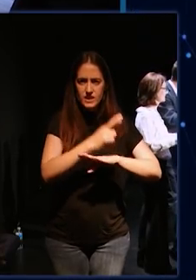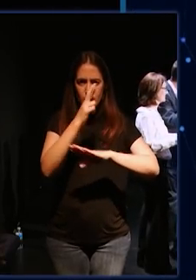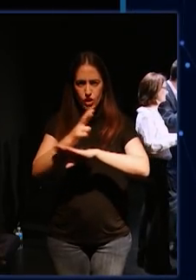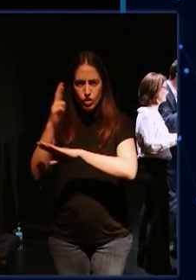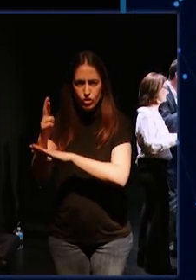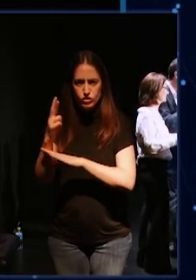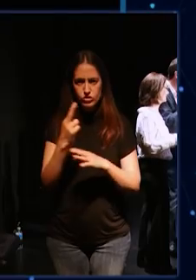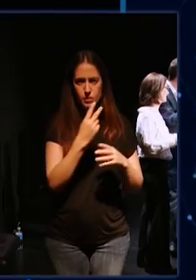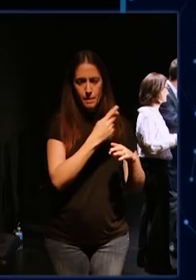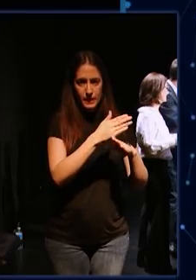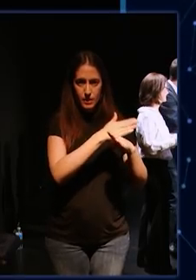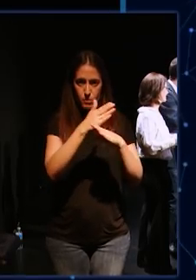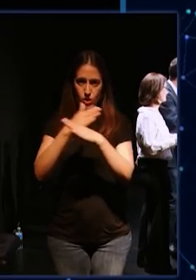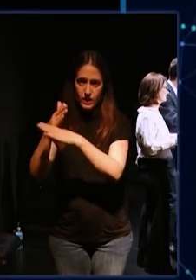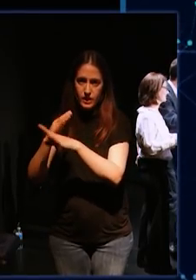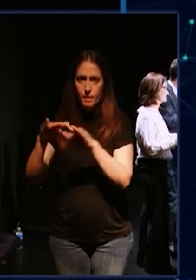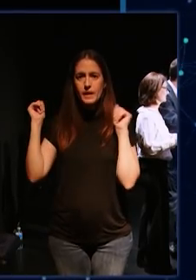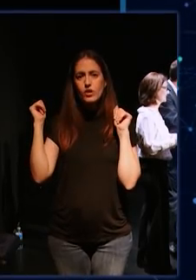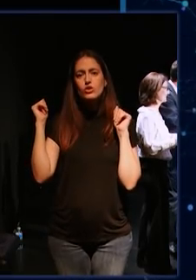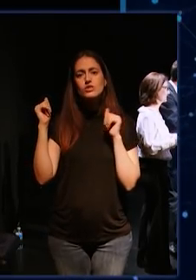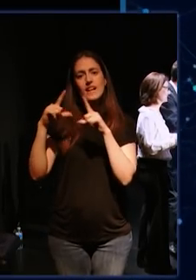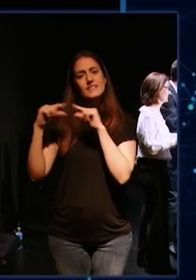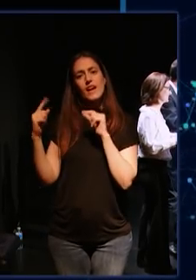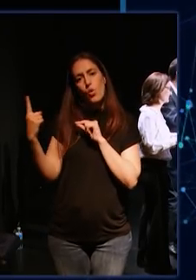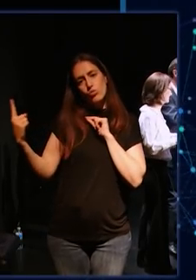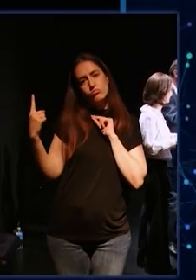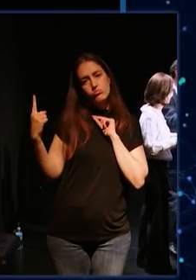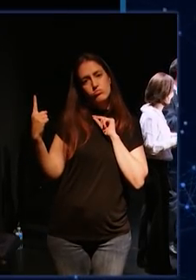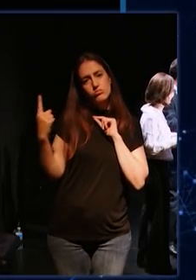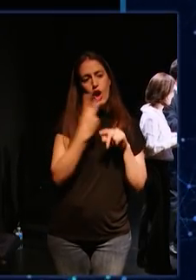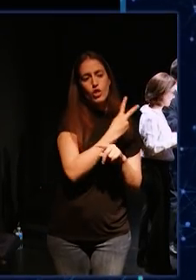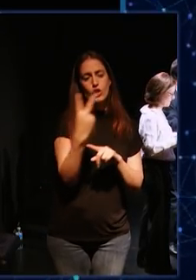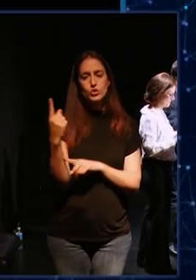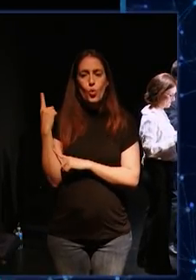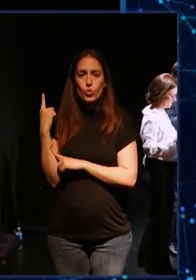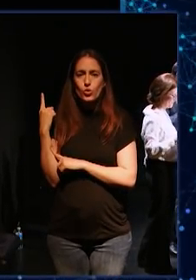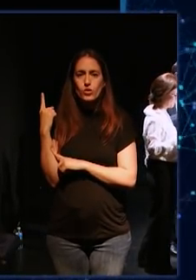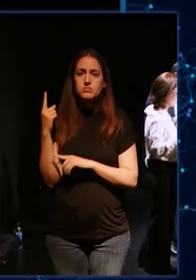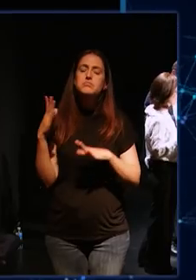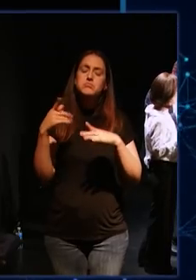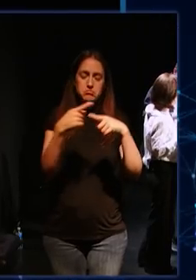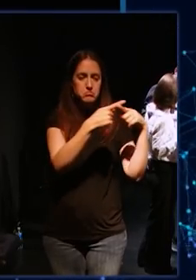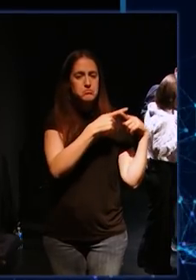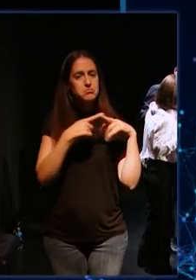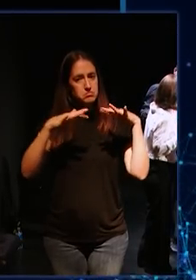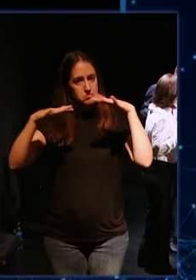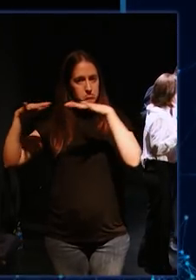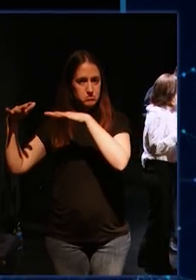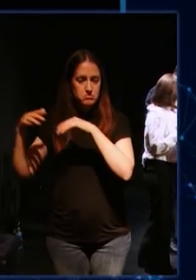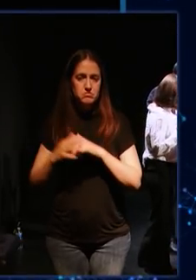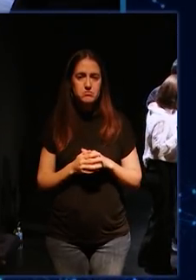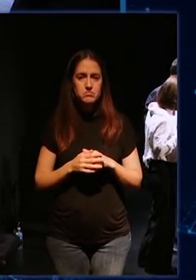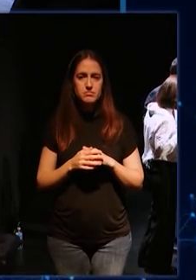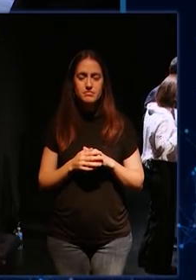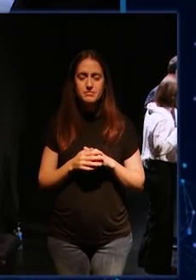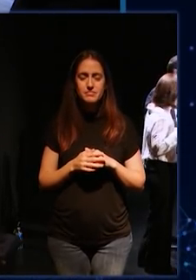de les formacions, excepte Esquerra, que n'ha atorgat un. Per tant, doncs, una cosa realment molt repartida. Seguim